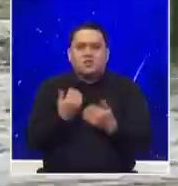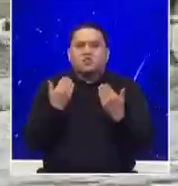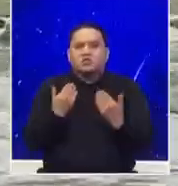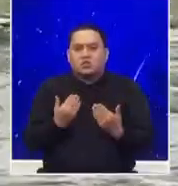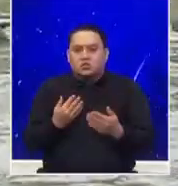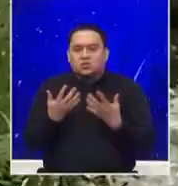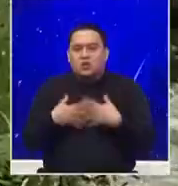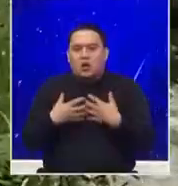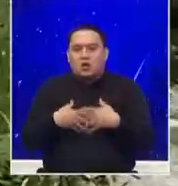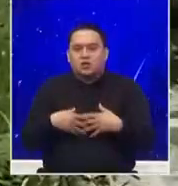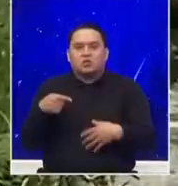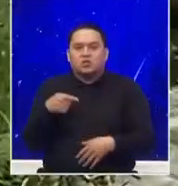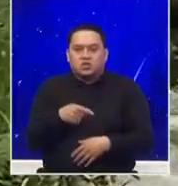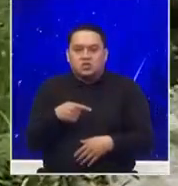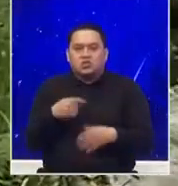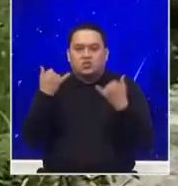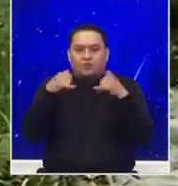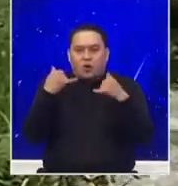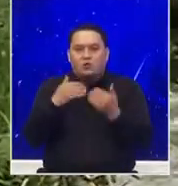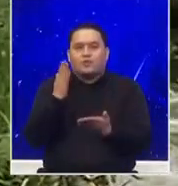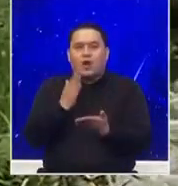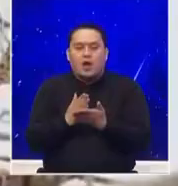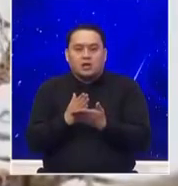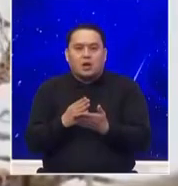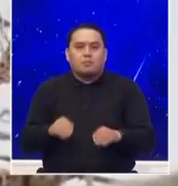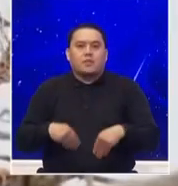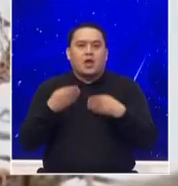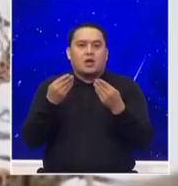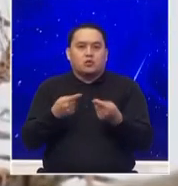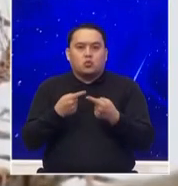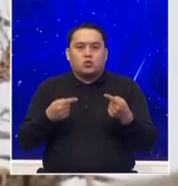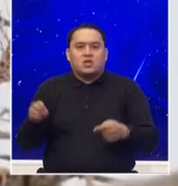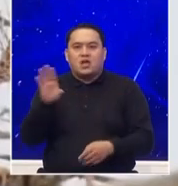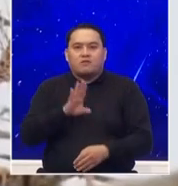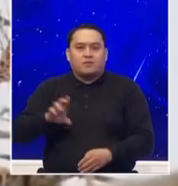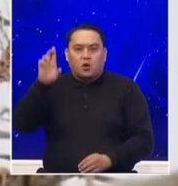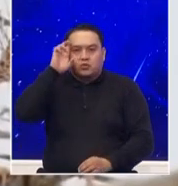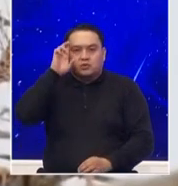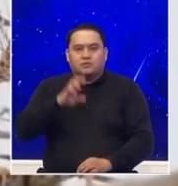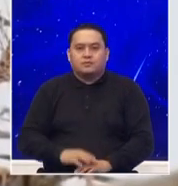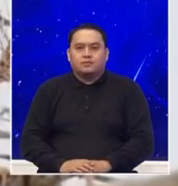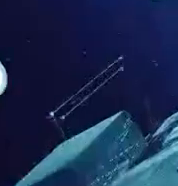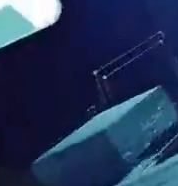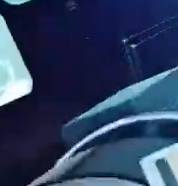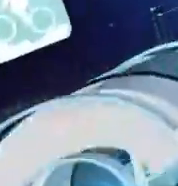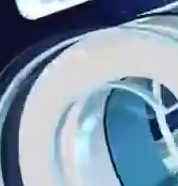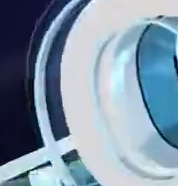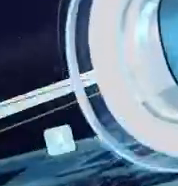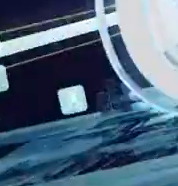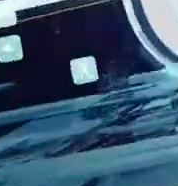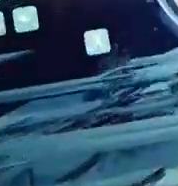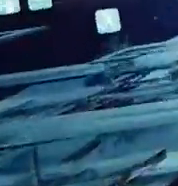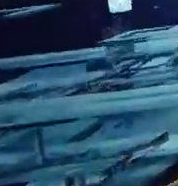Сейчас там насчитывается более 1000 бизонов. Ряд особей были переданы и в другие европейские страны.